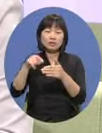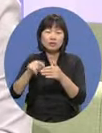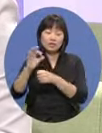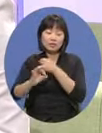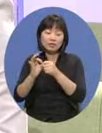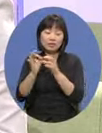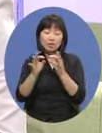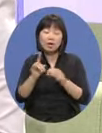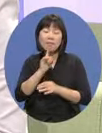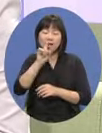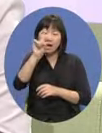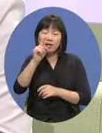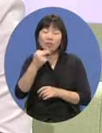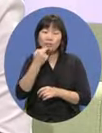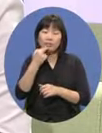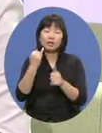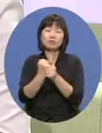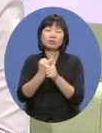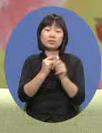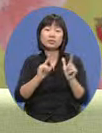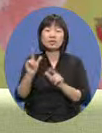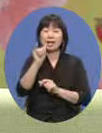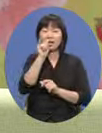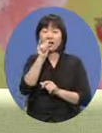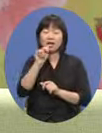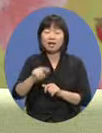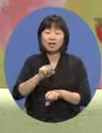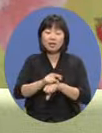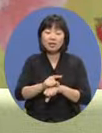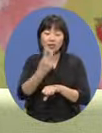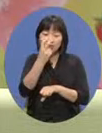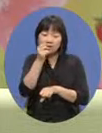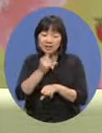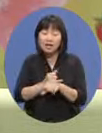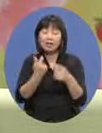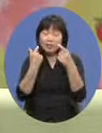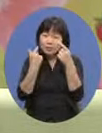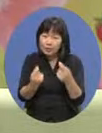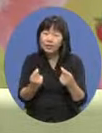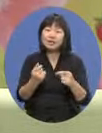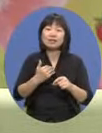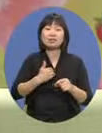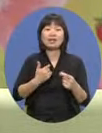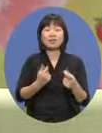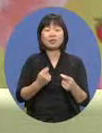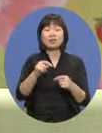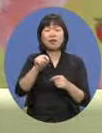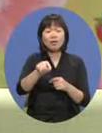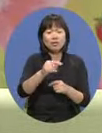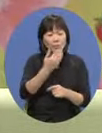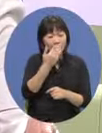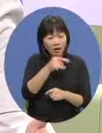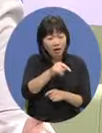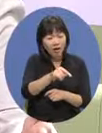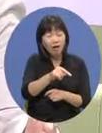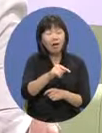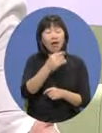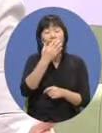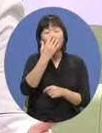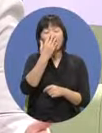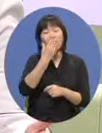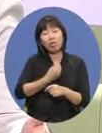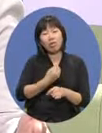말 한마디도 안 하고 사셨다는 부부도 계셨어요. 성격 검사를 봤는데 똑같이 나와요. 나도 이런데 너까지 이래. 아휴.